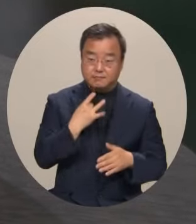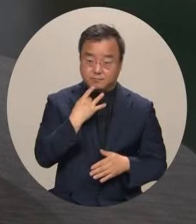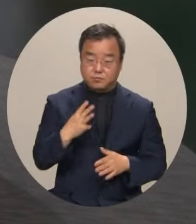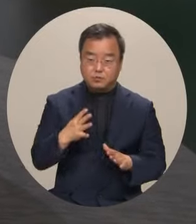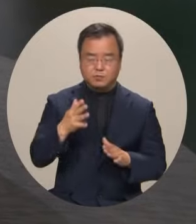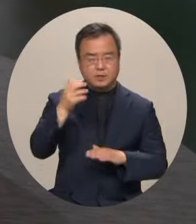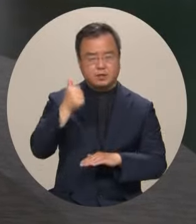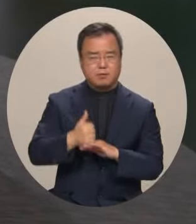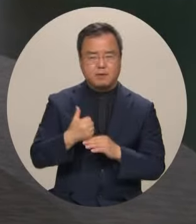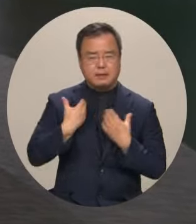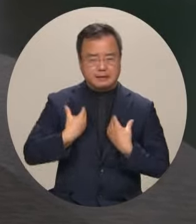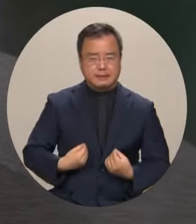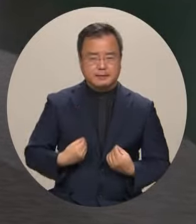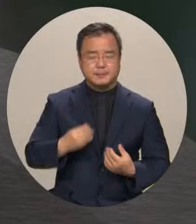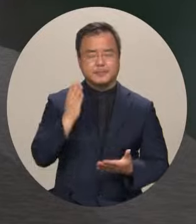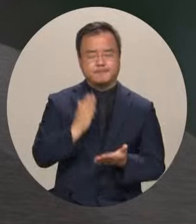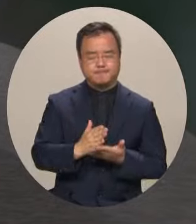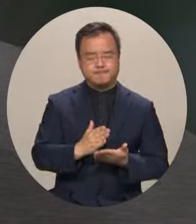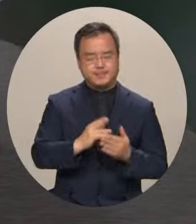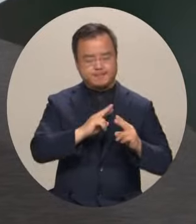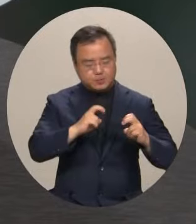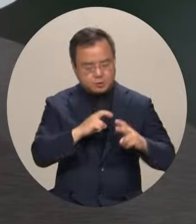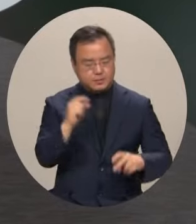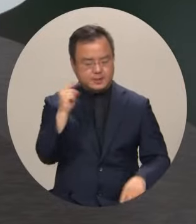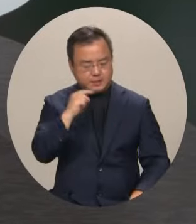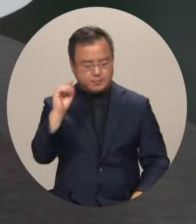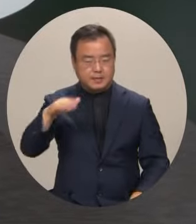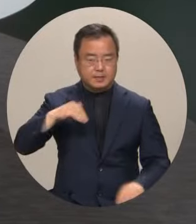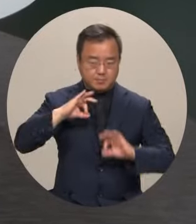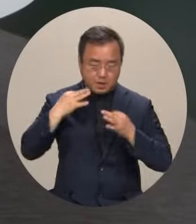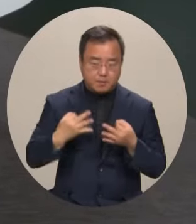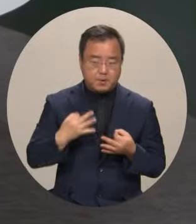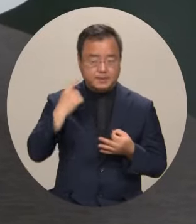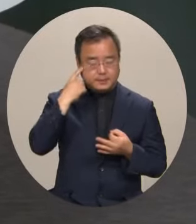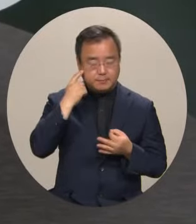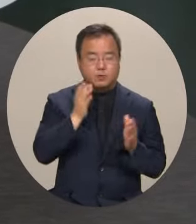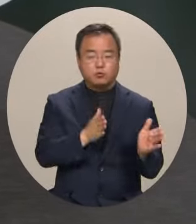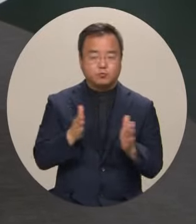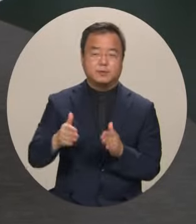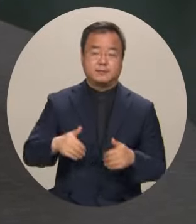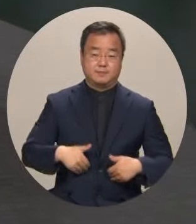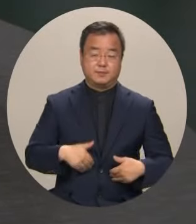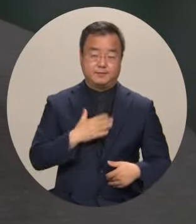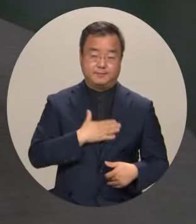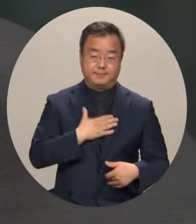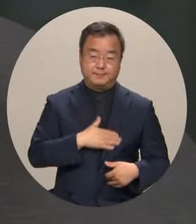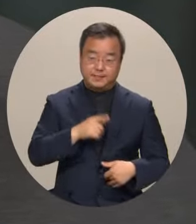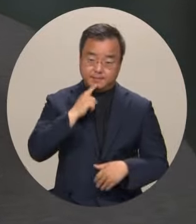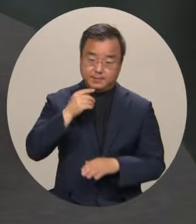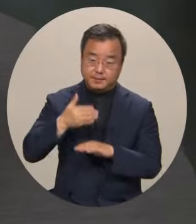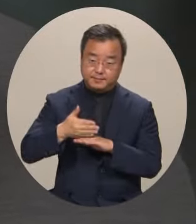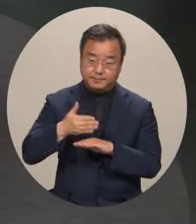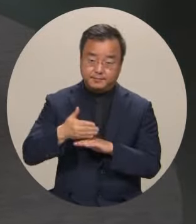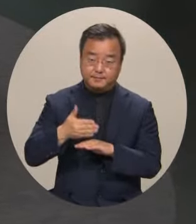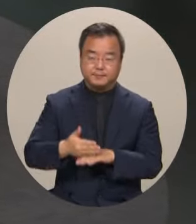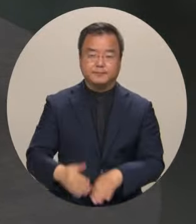선생님 말씀처럼 철저한 분석부터 다시 시작하는게 중요할 것 같습니다 선생님 오늘 말씀 고맙습니다네네 감사합니다